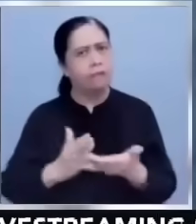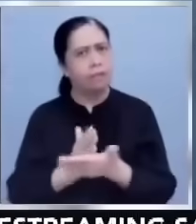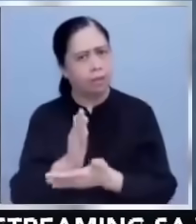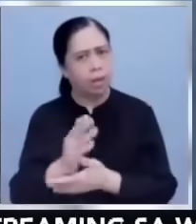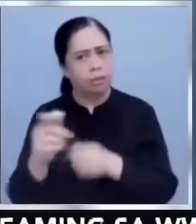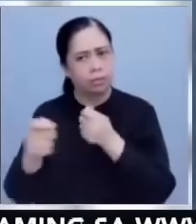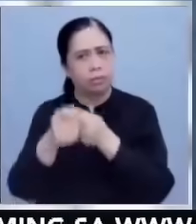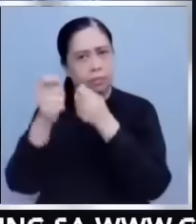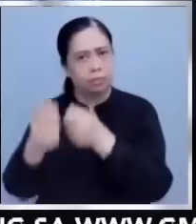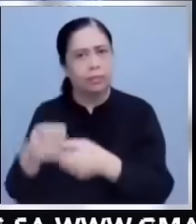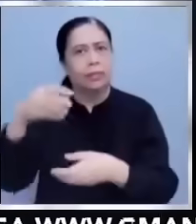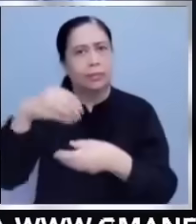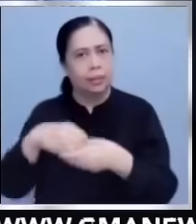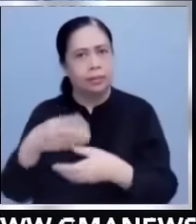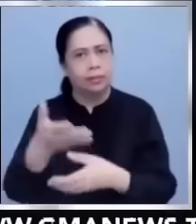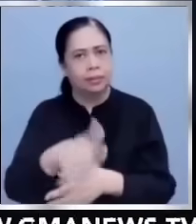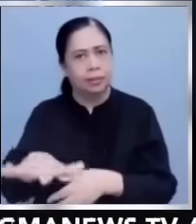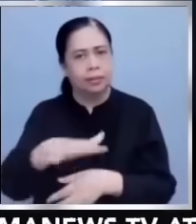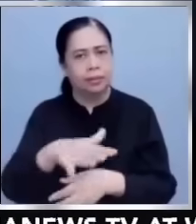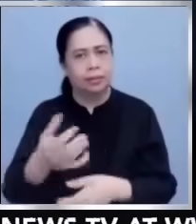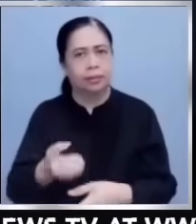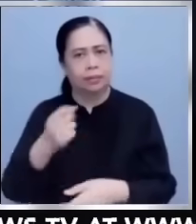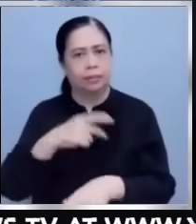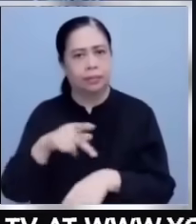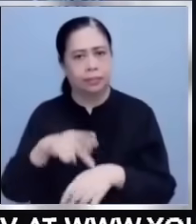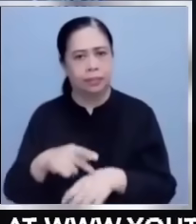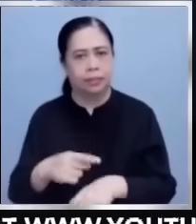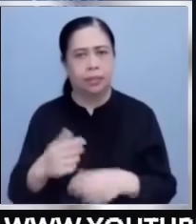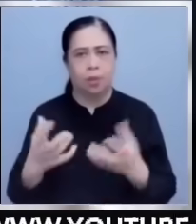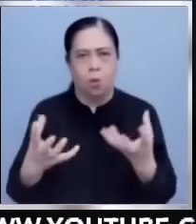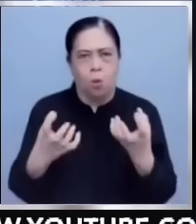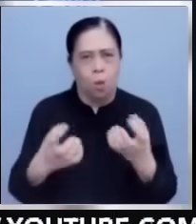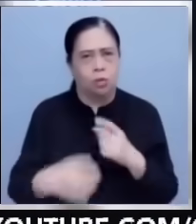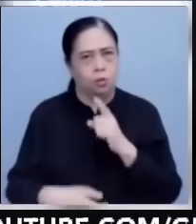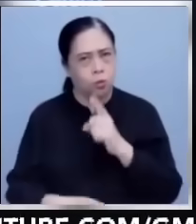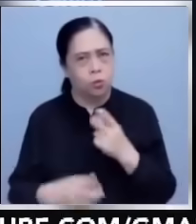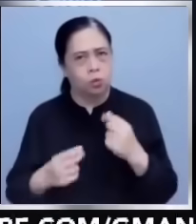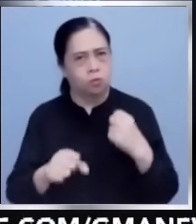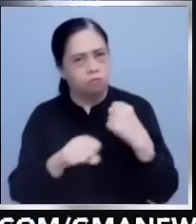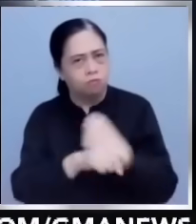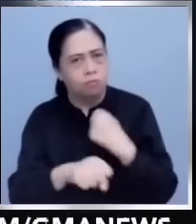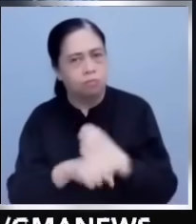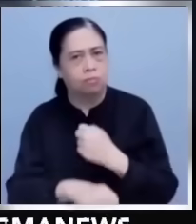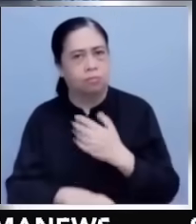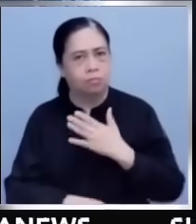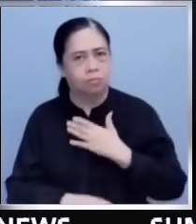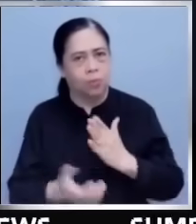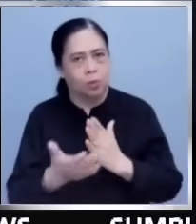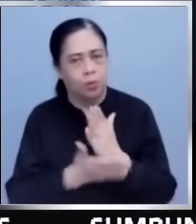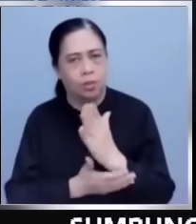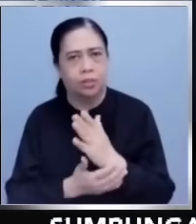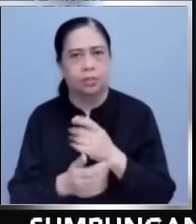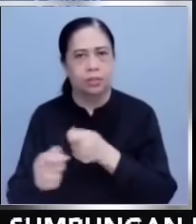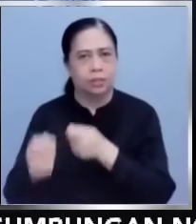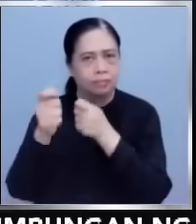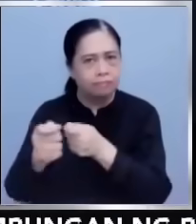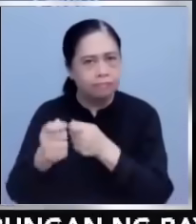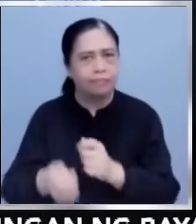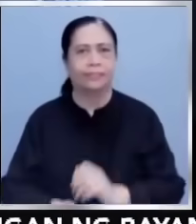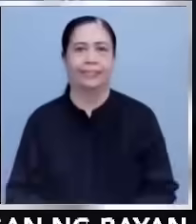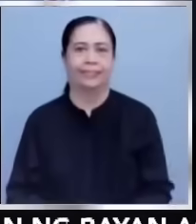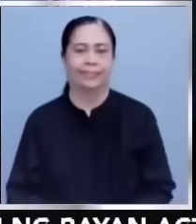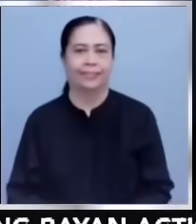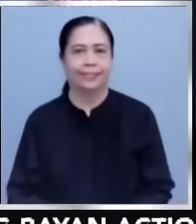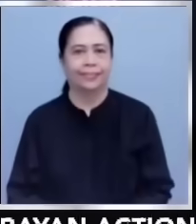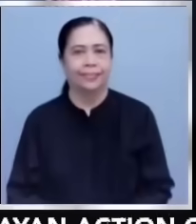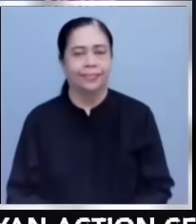sa loob ng Bangura. Yan ang gusto ko talagang magagawa na paglaban ko yung karapatan namin sa pangisda.